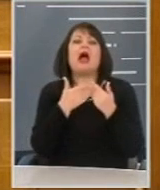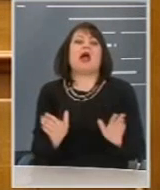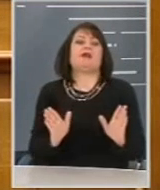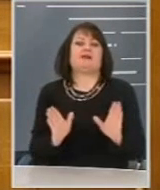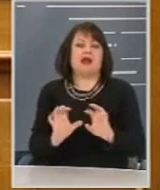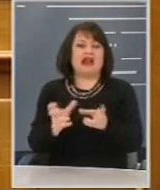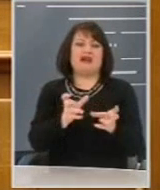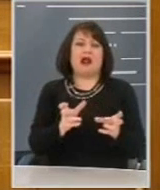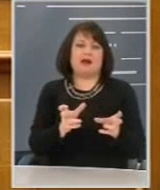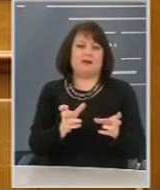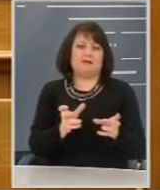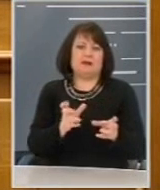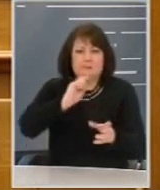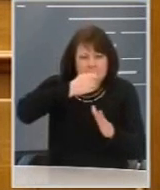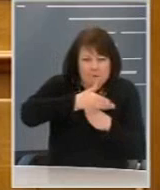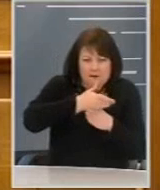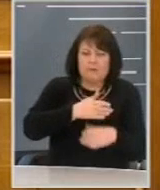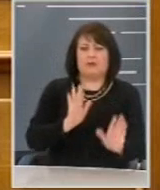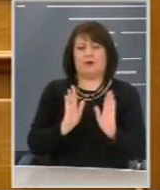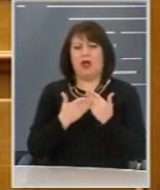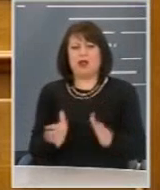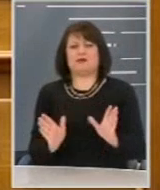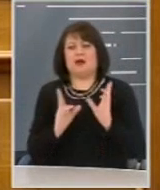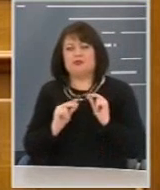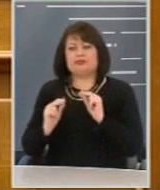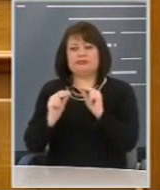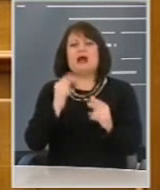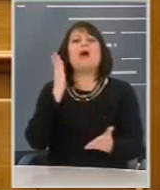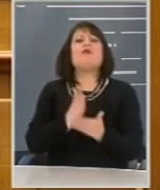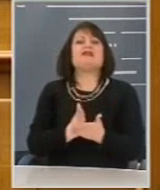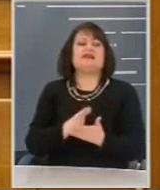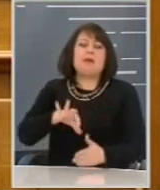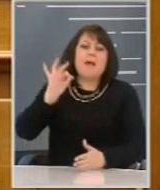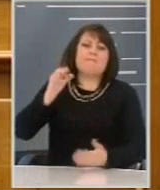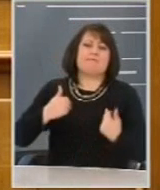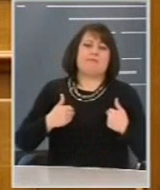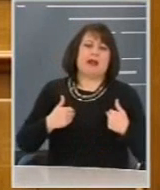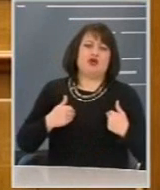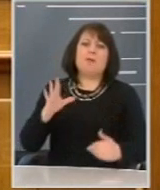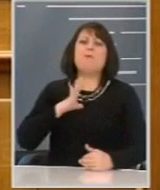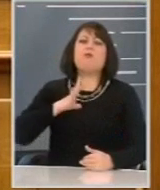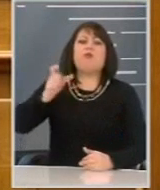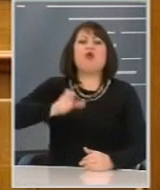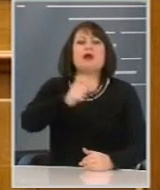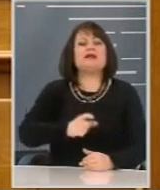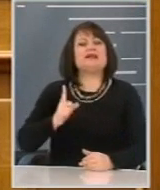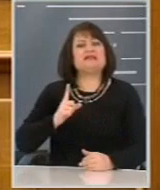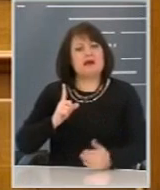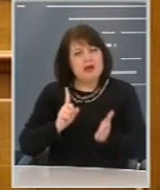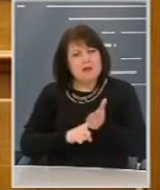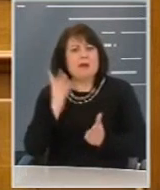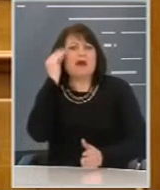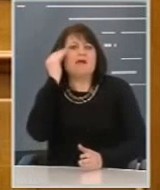δημόσιες. Δεν ήταν ένα συμπτωματικό τυχαίο γεγονός. Ήταν μια επιλογή μας. Γιατί ο πολίτης έπρεπε αδιαμεσολάβητα